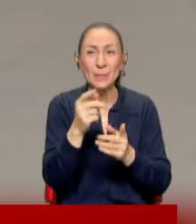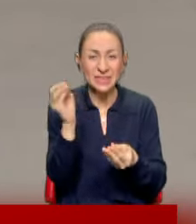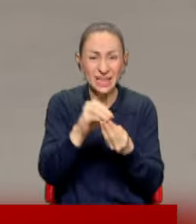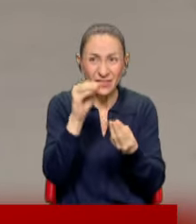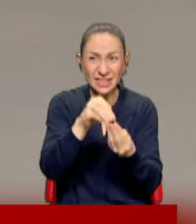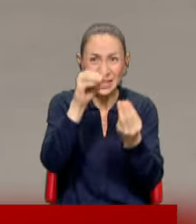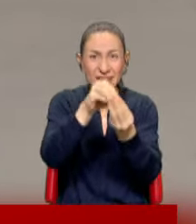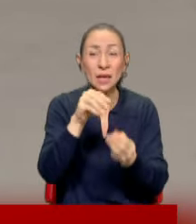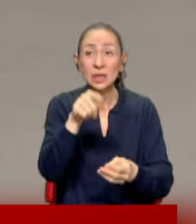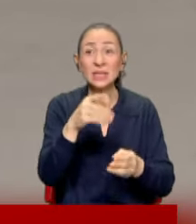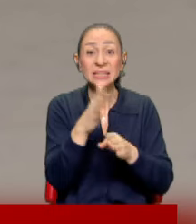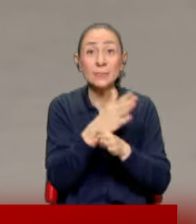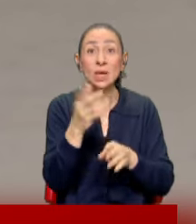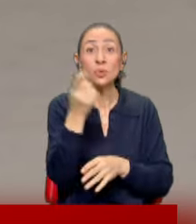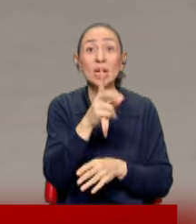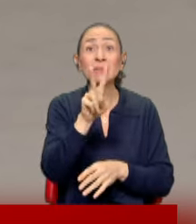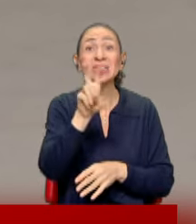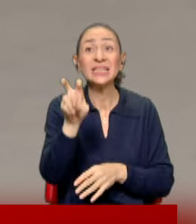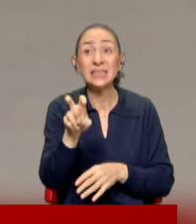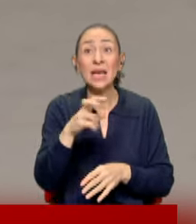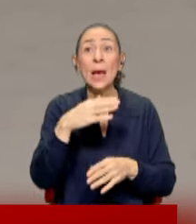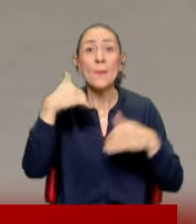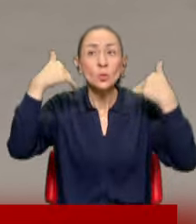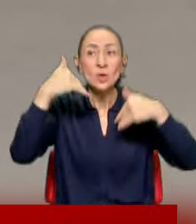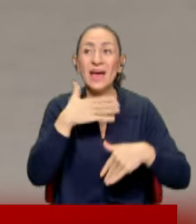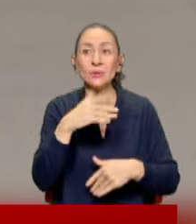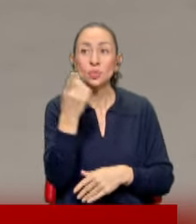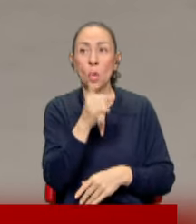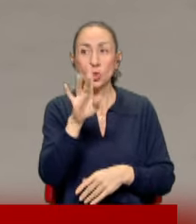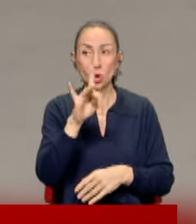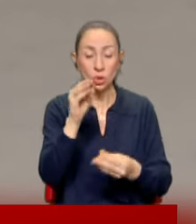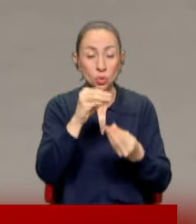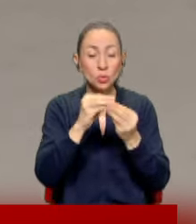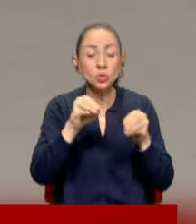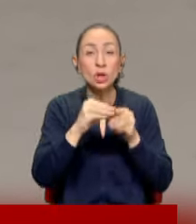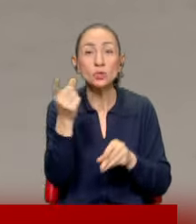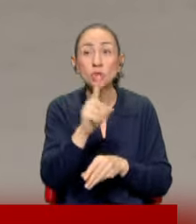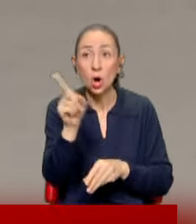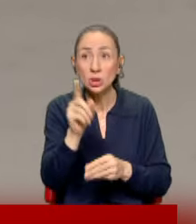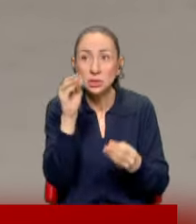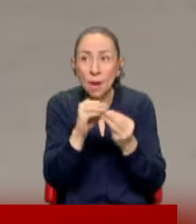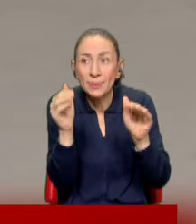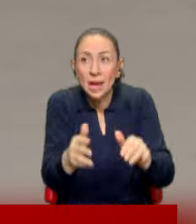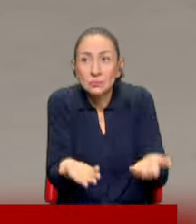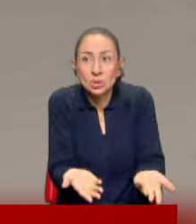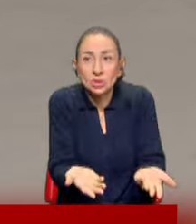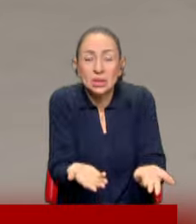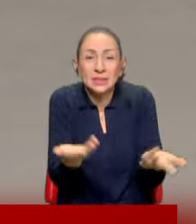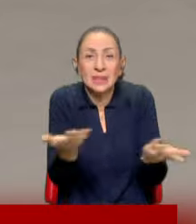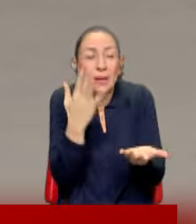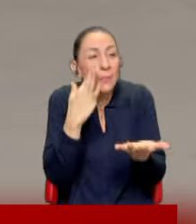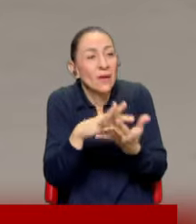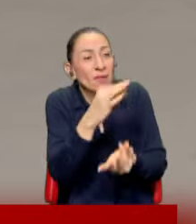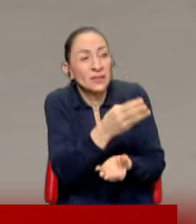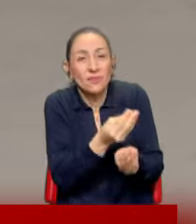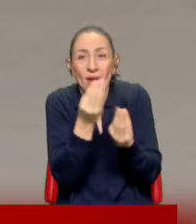bu 25 günde sebzeye %28, kuzu etine %14, yumurtaya %10. Zam gelmiş. Zaten